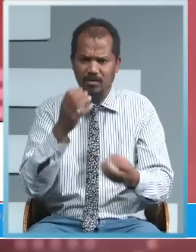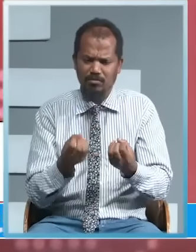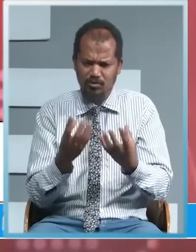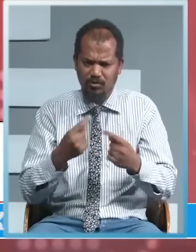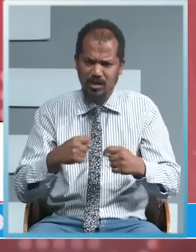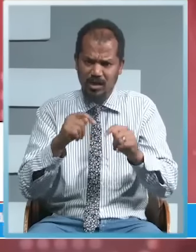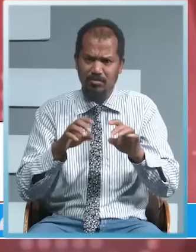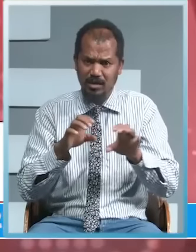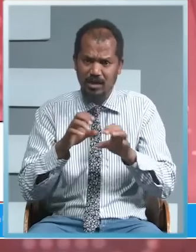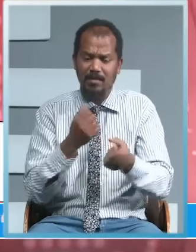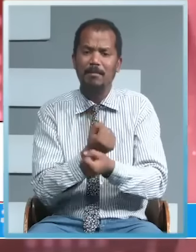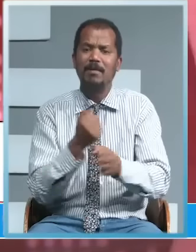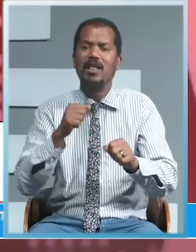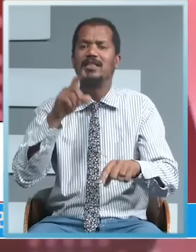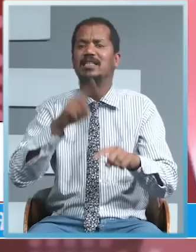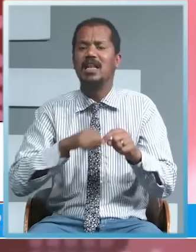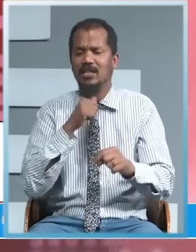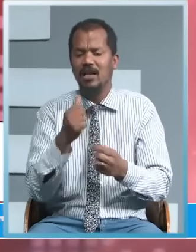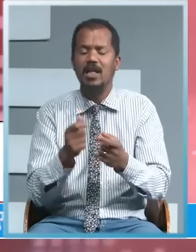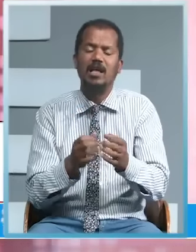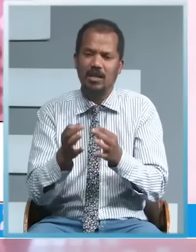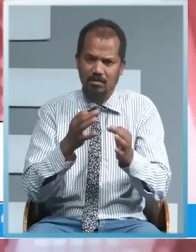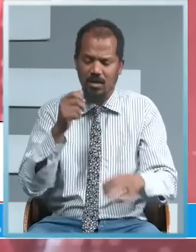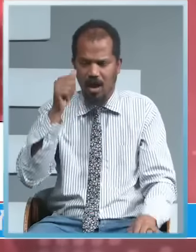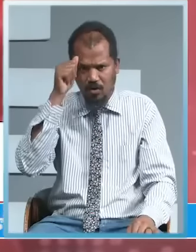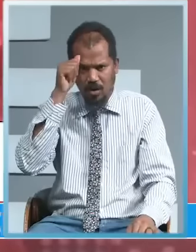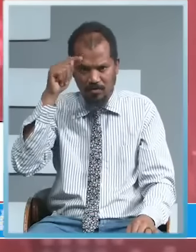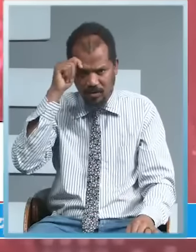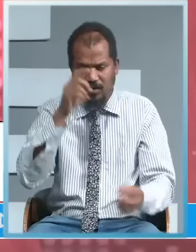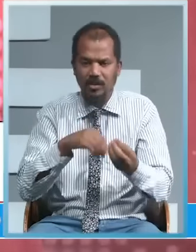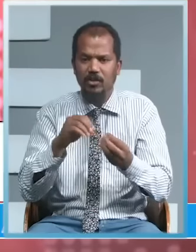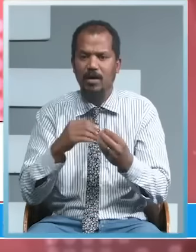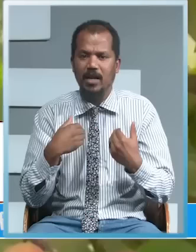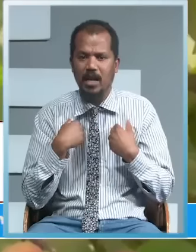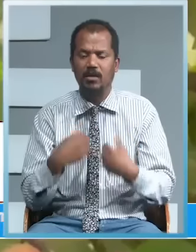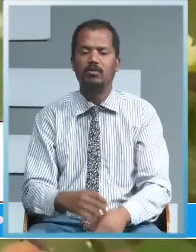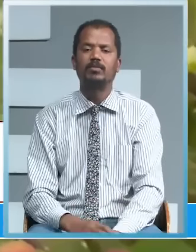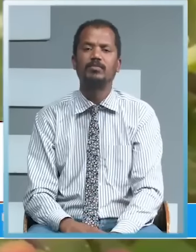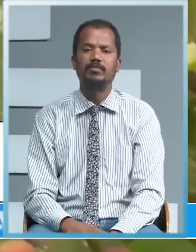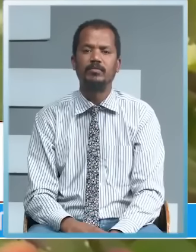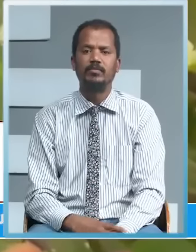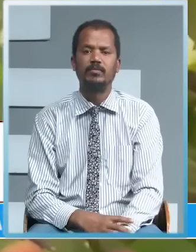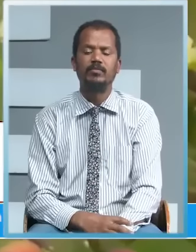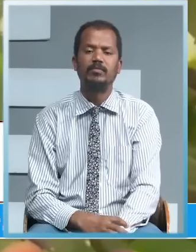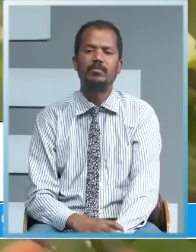ጥረት ቢደረግም መፍታት እንዳልቻለ ገልጿል። አንዷለም ተስፋይ ተጨማሪ ያለው።